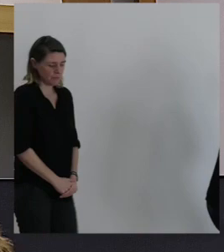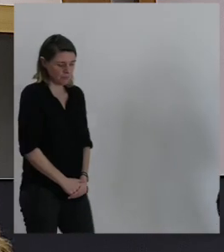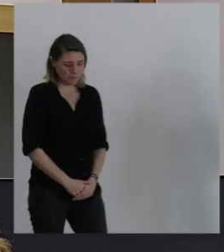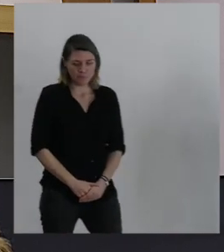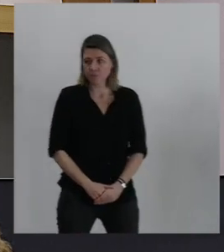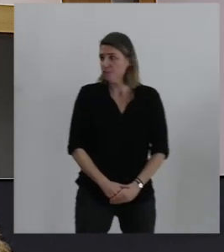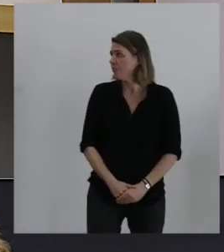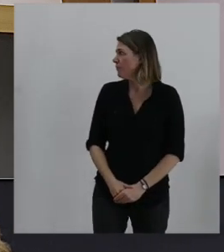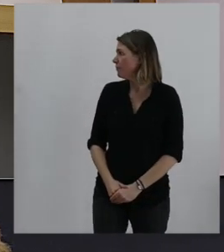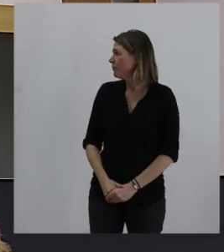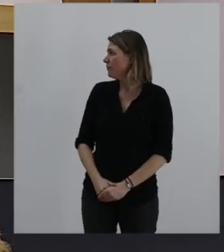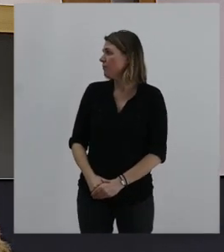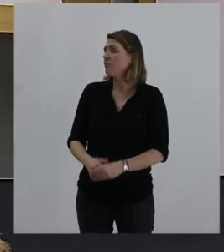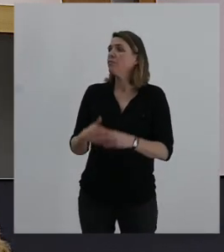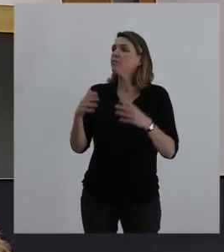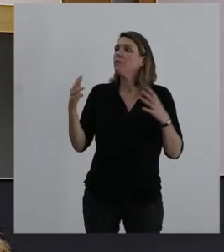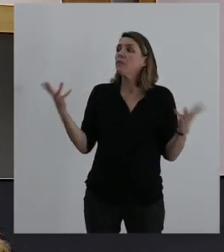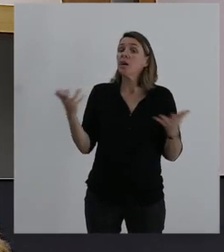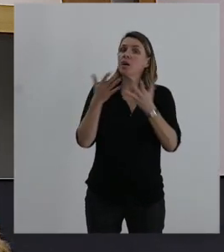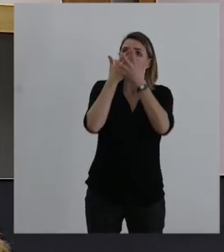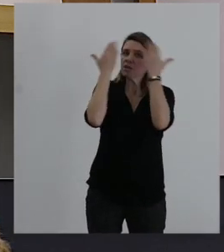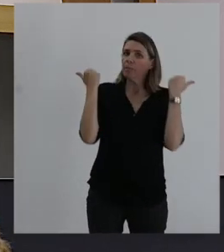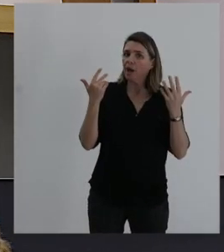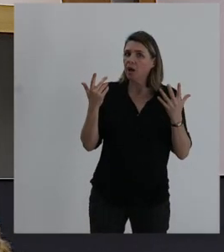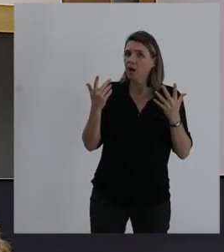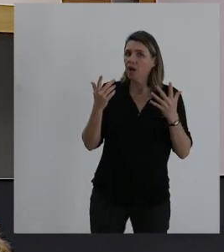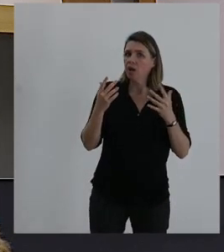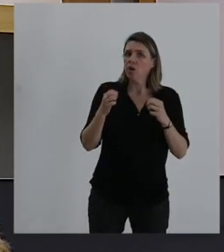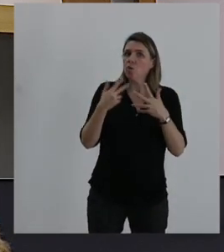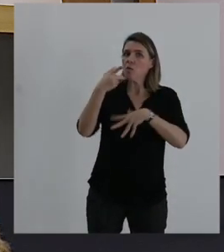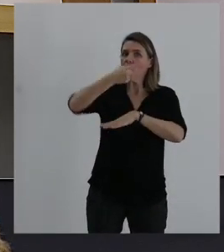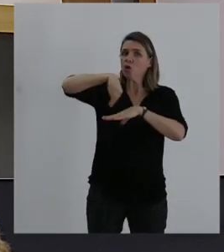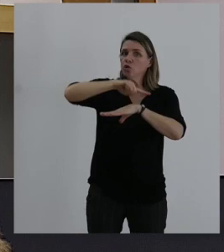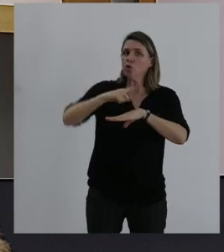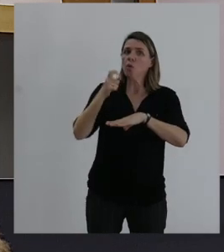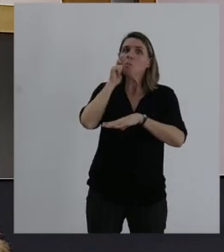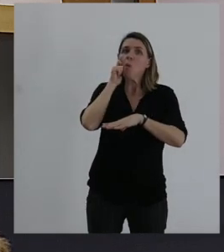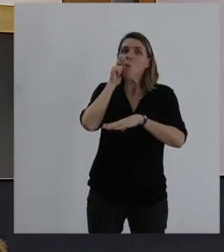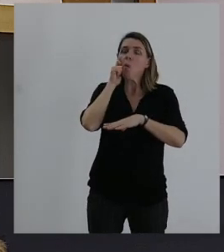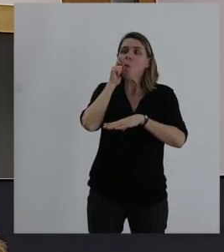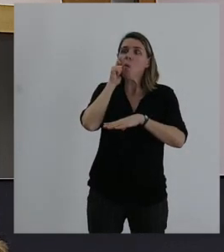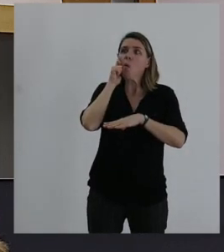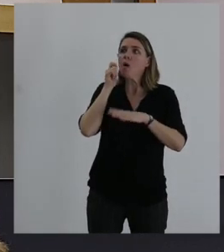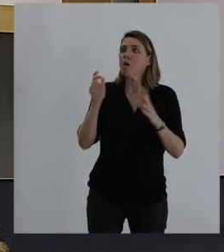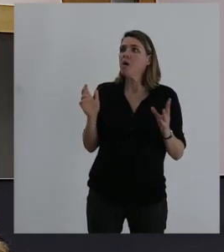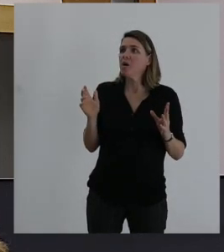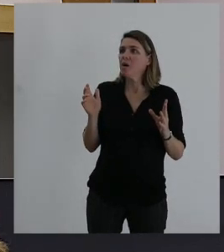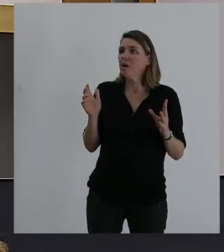En fait, je ne sais pas de quelles heures en présentiel, je ne sais. Pourriez.